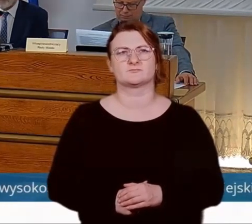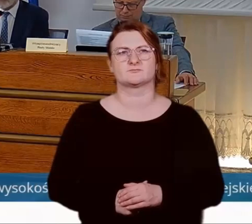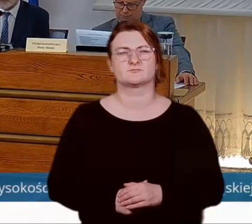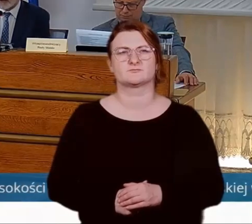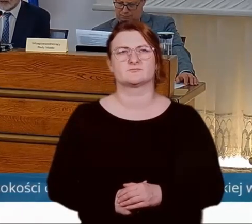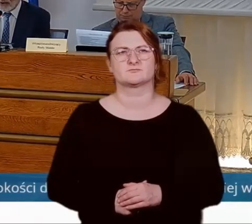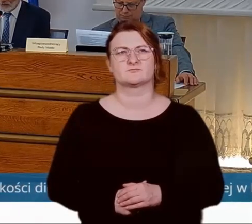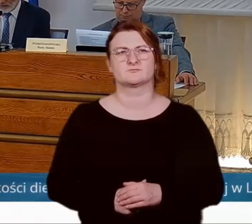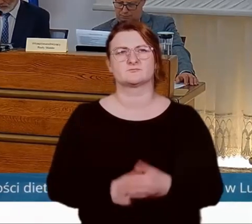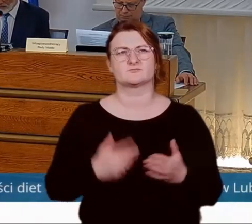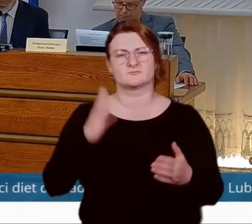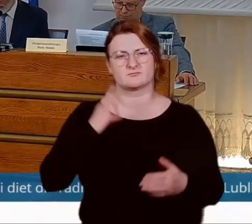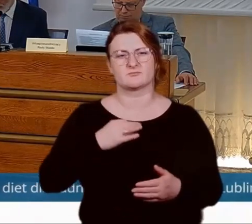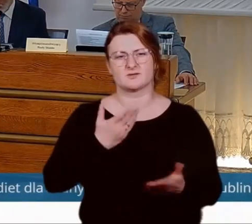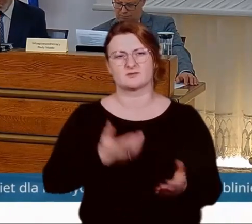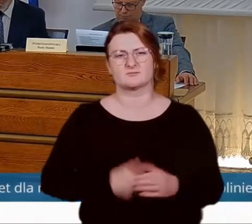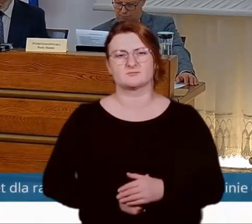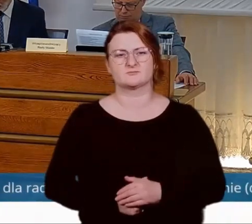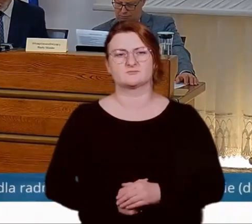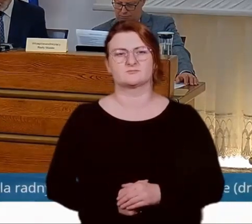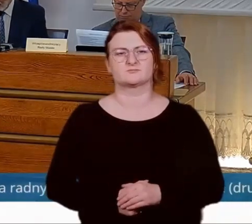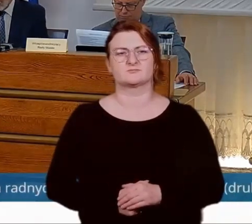Bardzo proszę, udzielam Panu głosu.